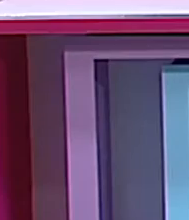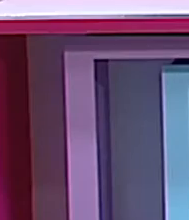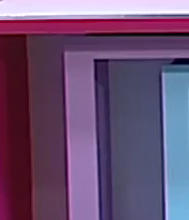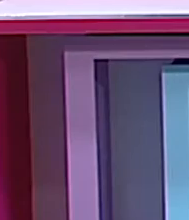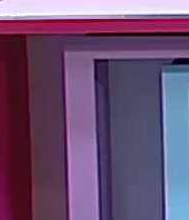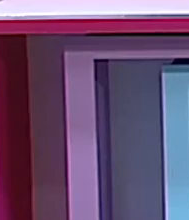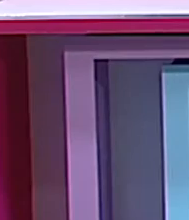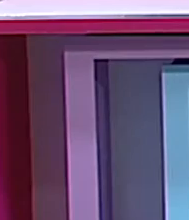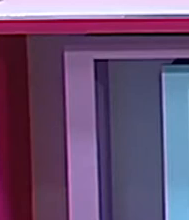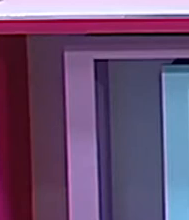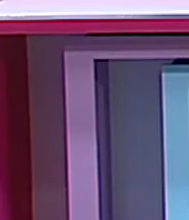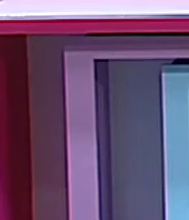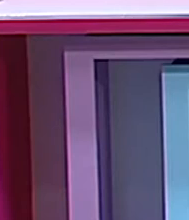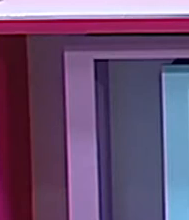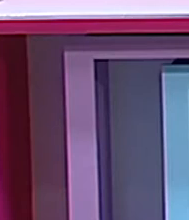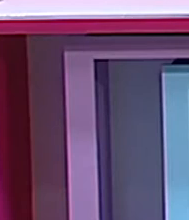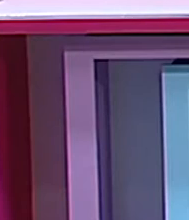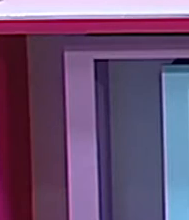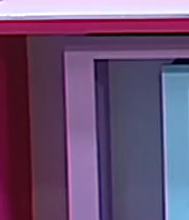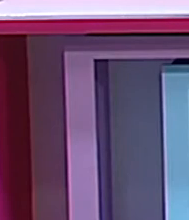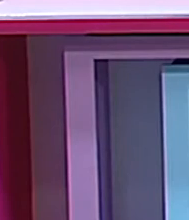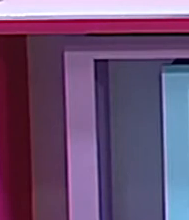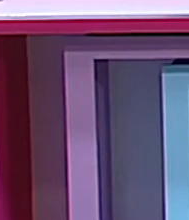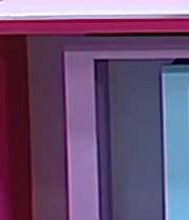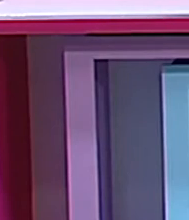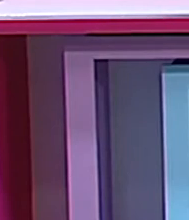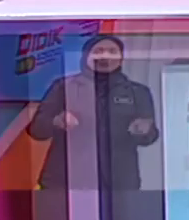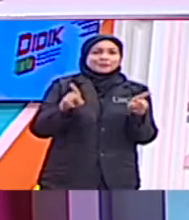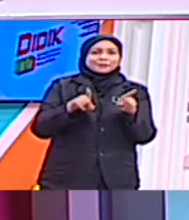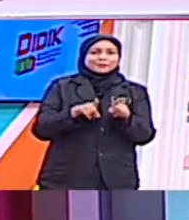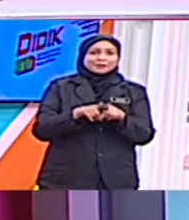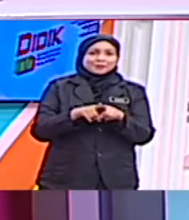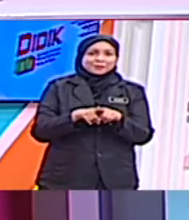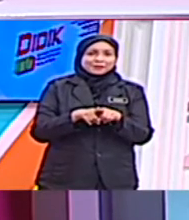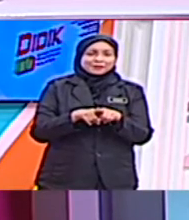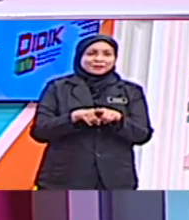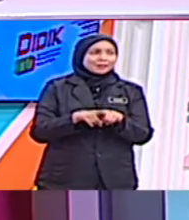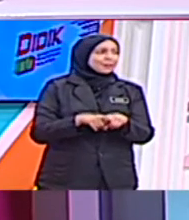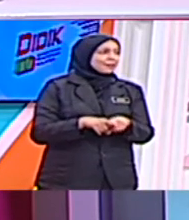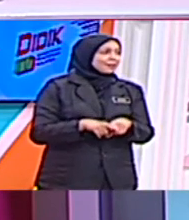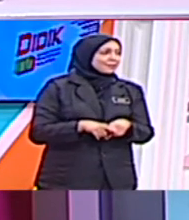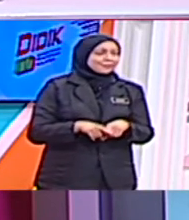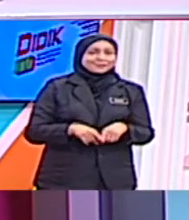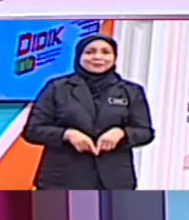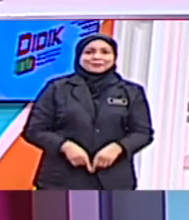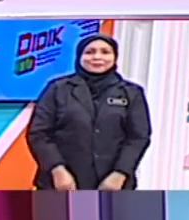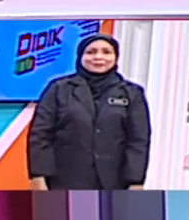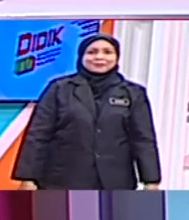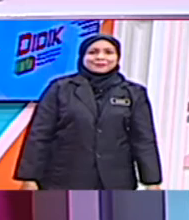tahun. Wow, lamanya cikgu. Jadi bersama dengan Cikgu Nur Hayati pula berapa lama dah? Cikgu